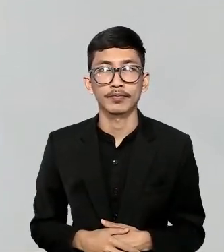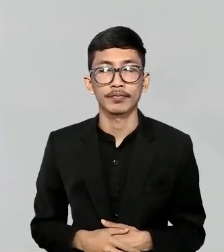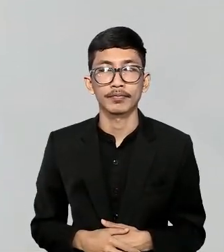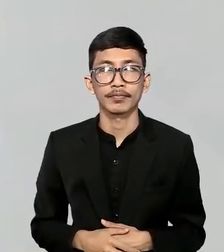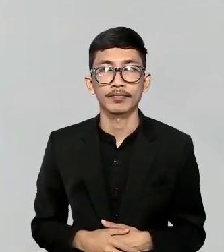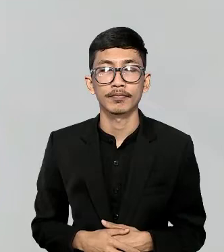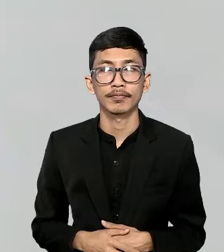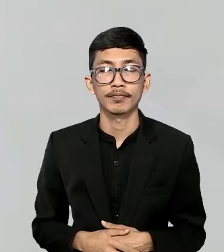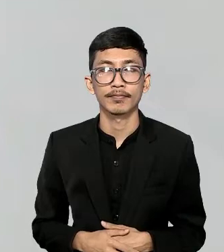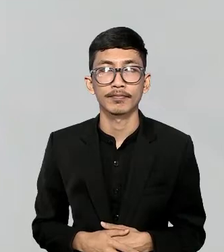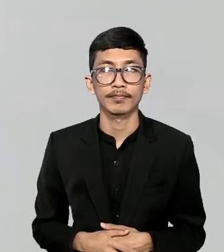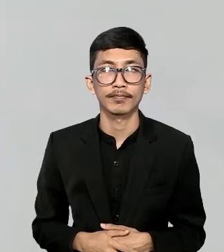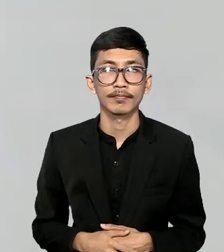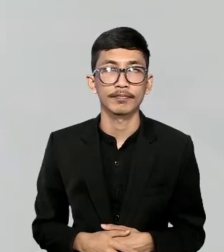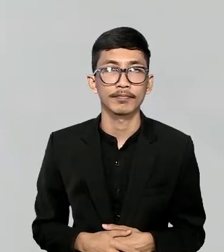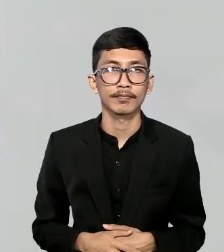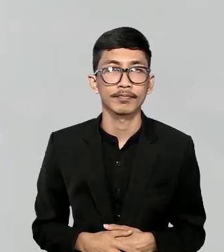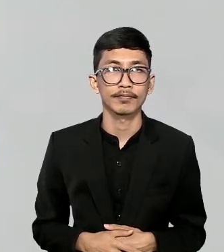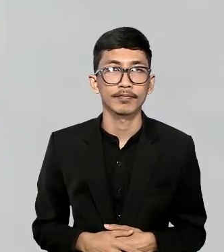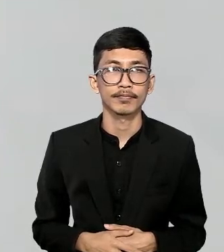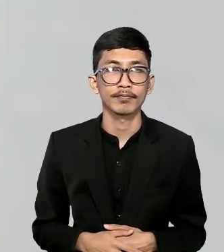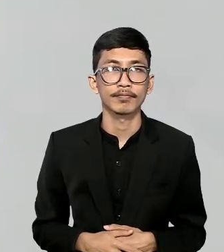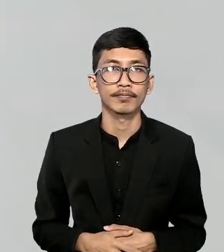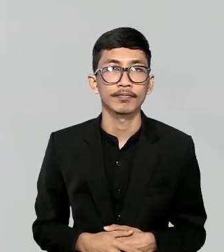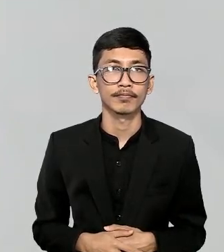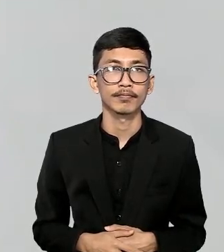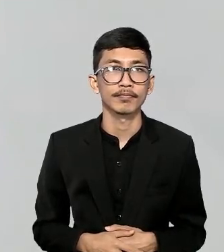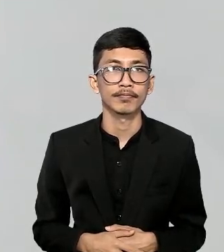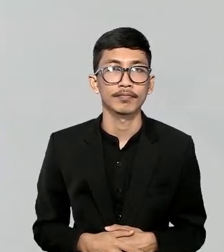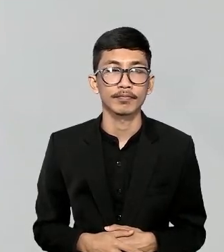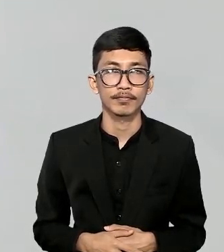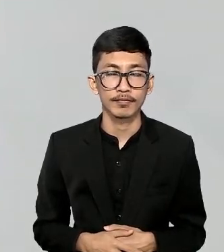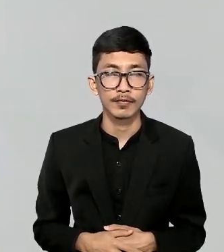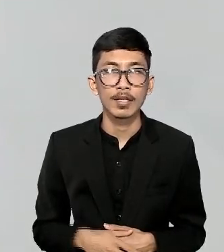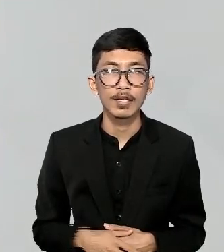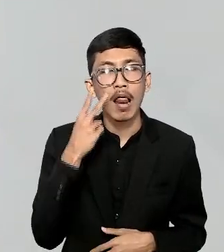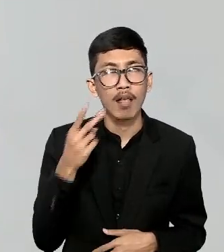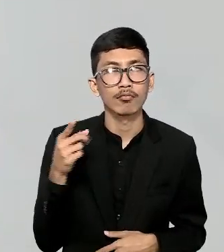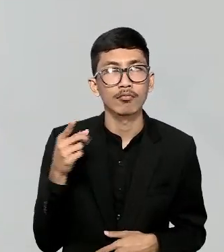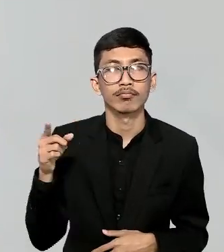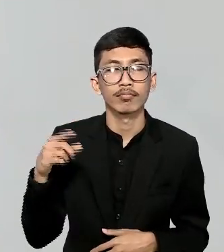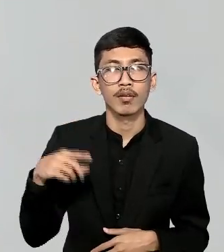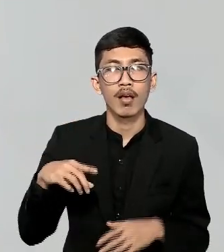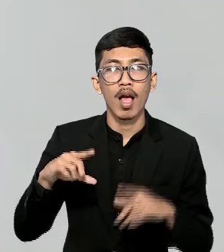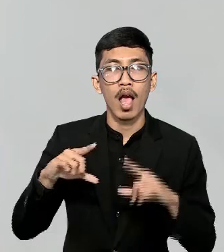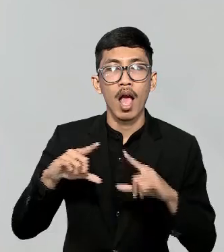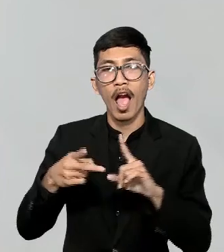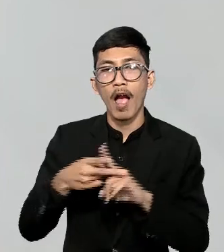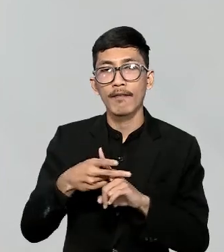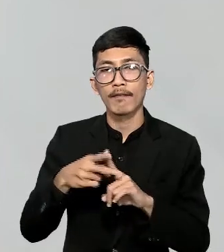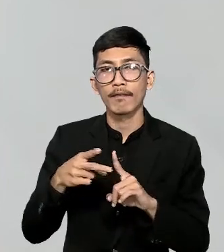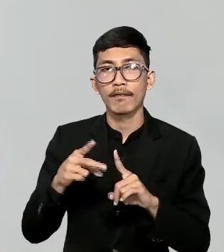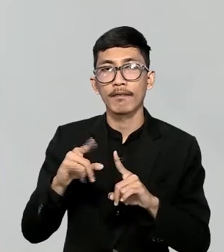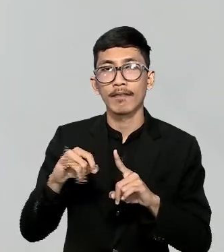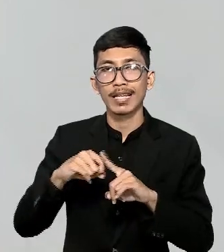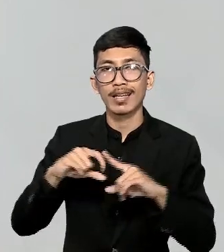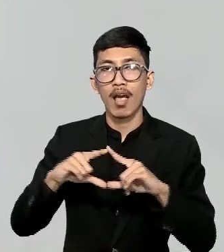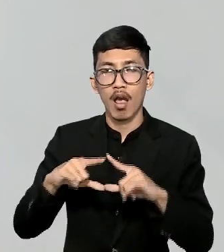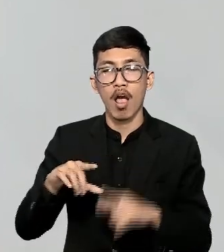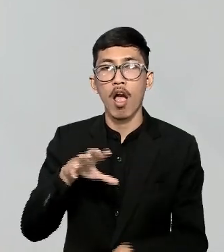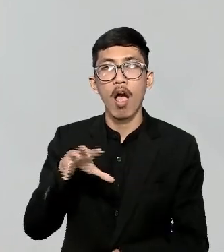sebidang casing nah kemudian kalau kita lihat sebenarnya di Afrika Selatan itu juga kelihatan bahwa string omicron itu